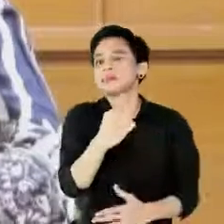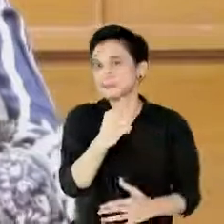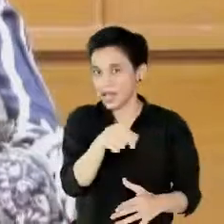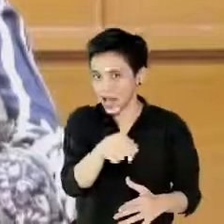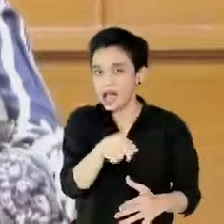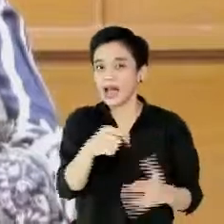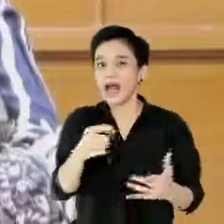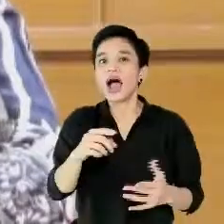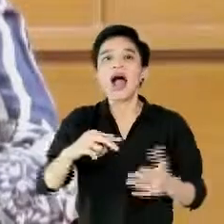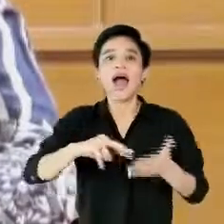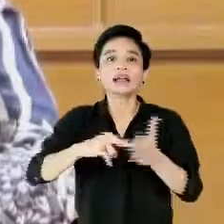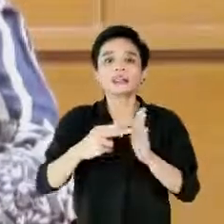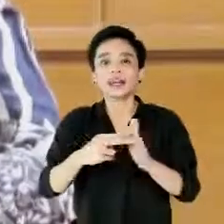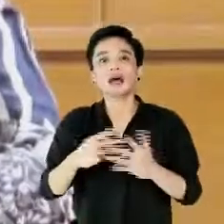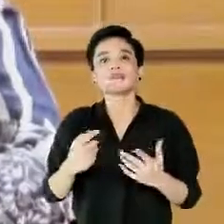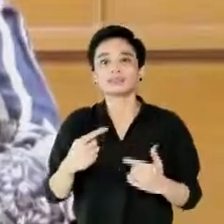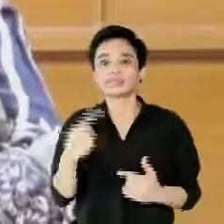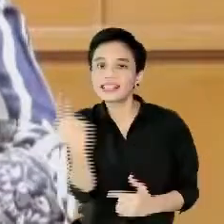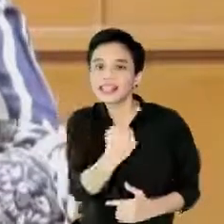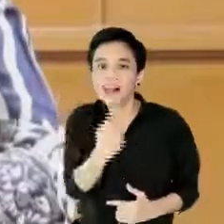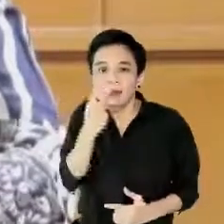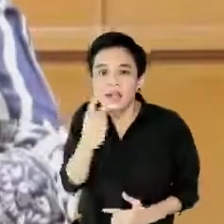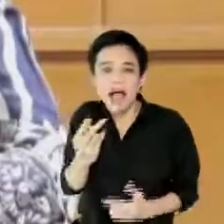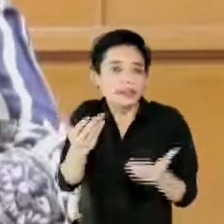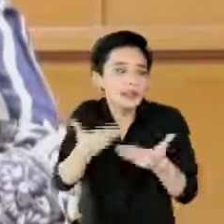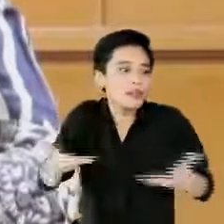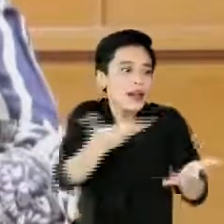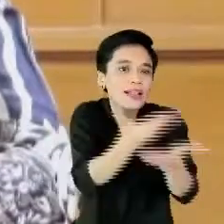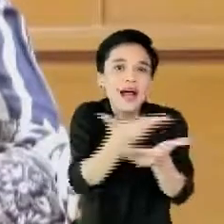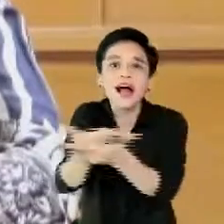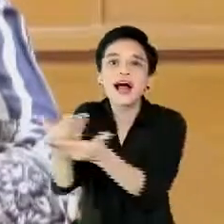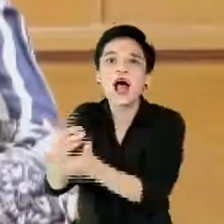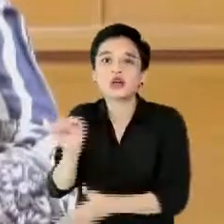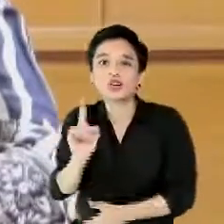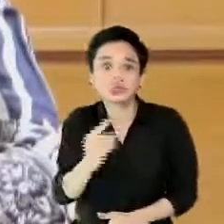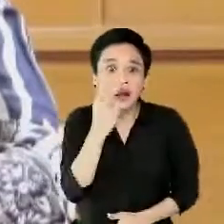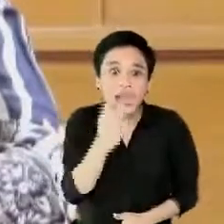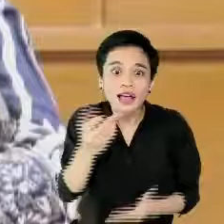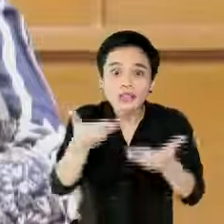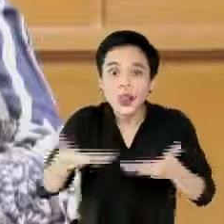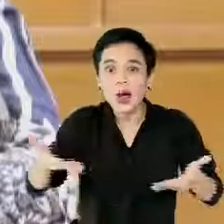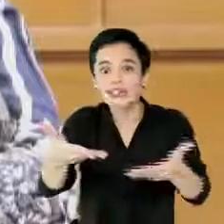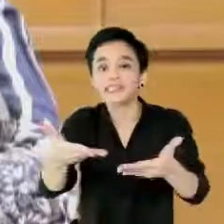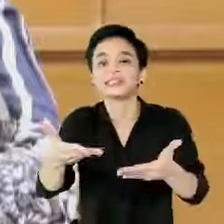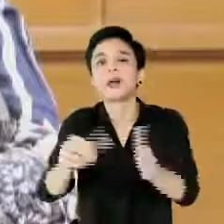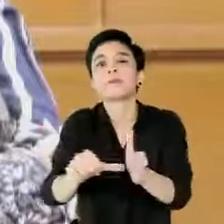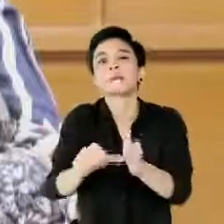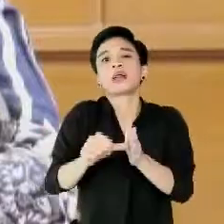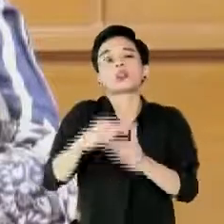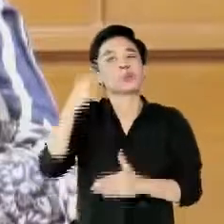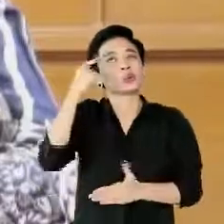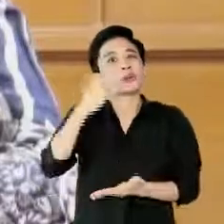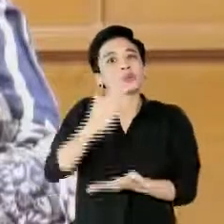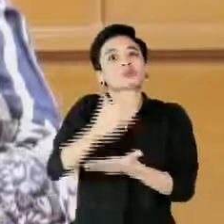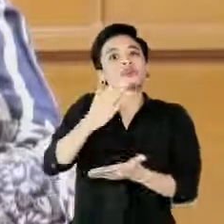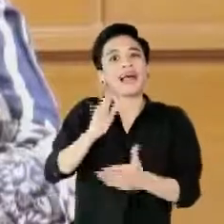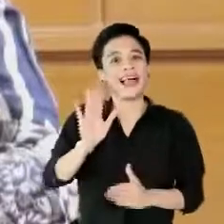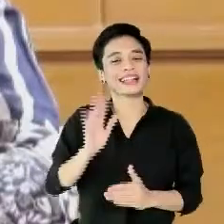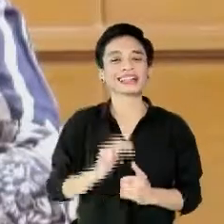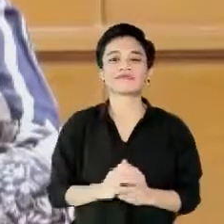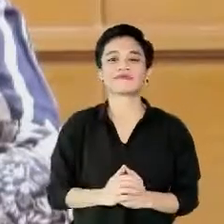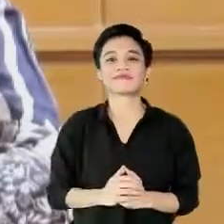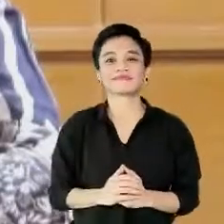jadi semua ini menjadi landasan untuk kita mempertimbangkan dan menentukan apa yang akan dilakukan pada saat tanah jarang